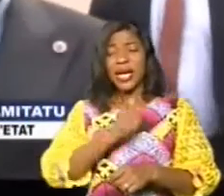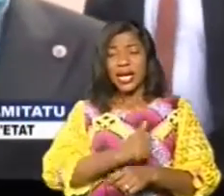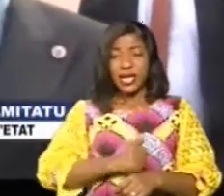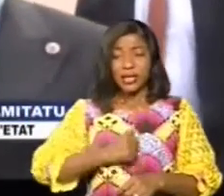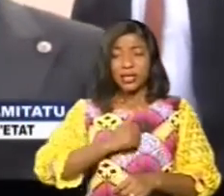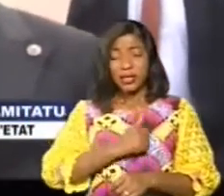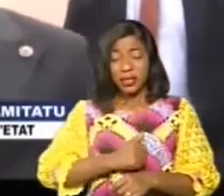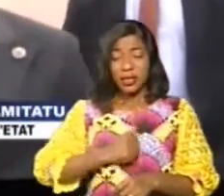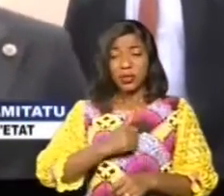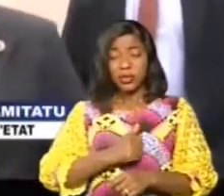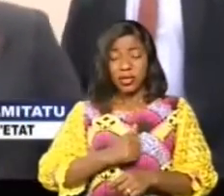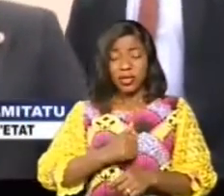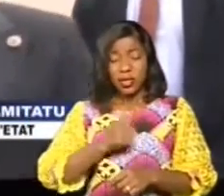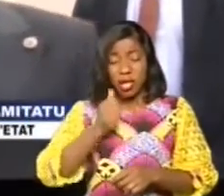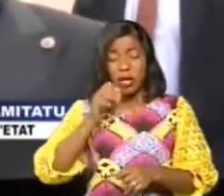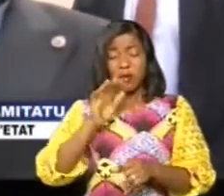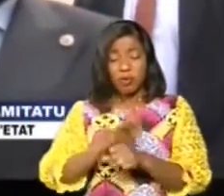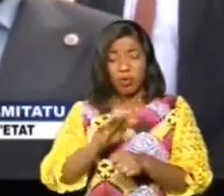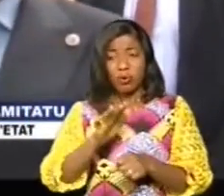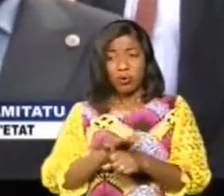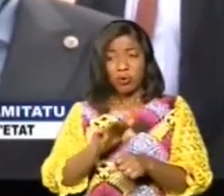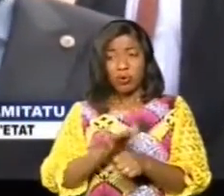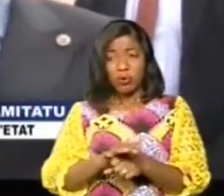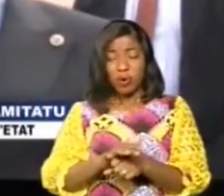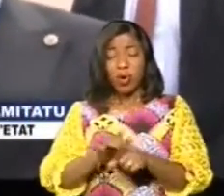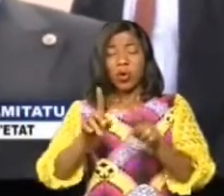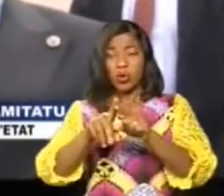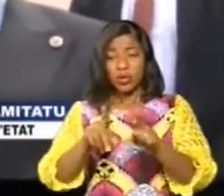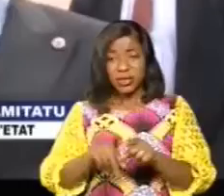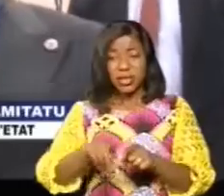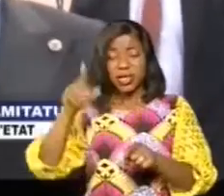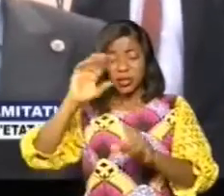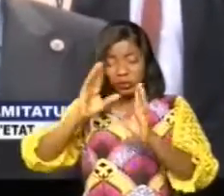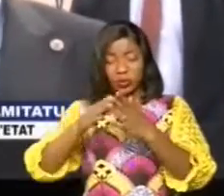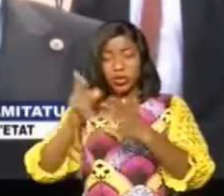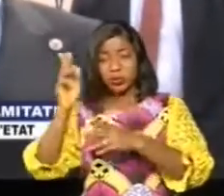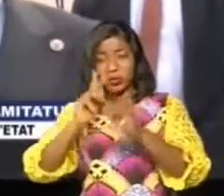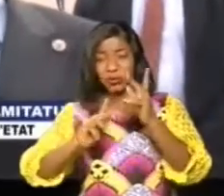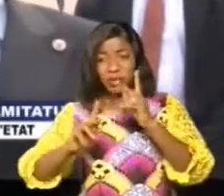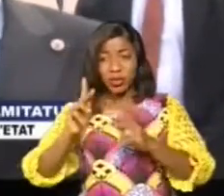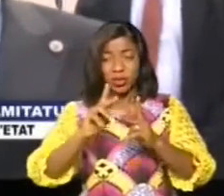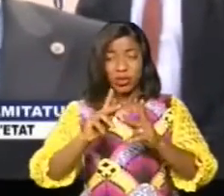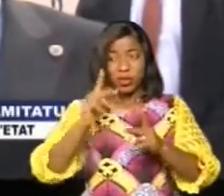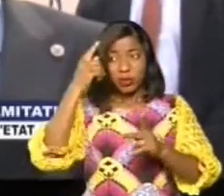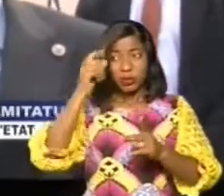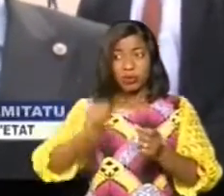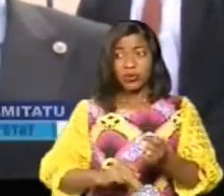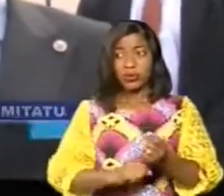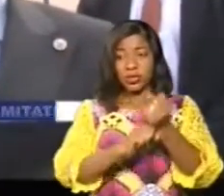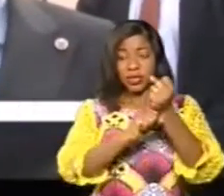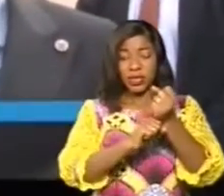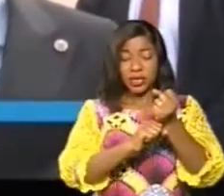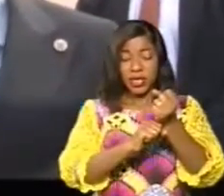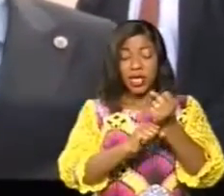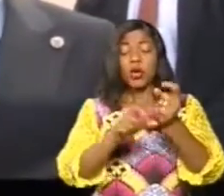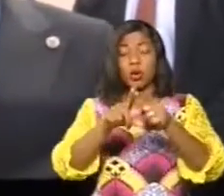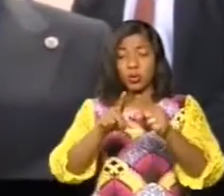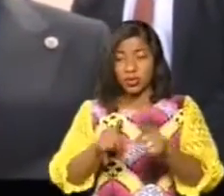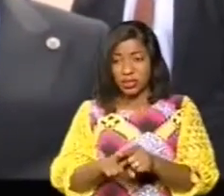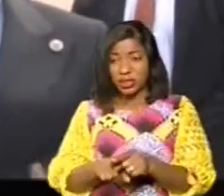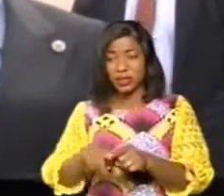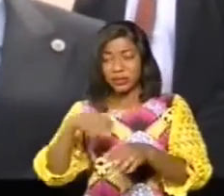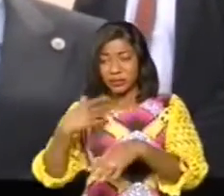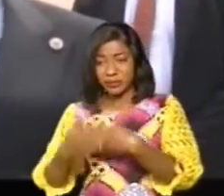Je lance un appel solennel à toute la population à soutenir, à appuyer les